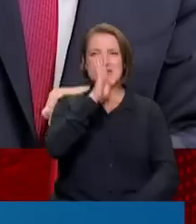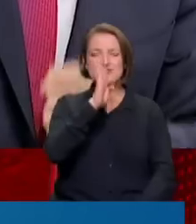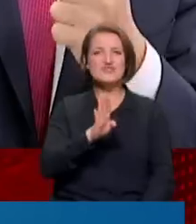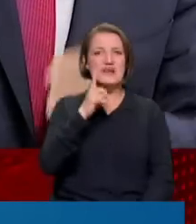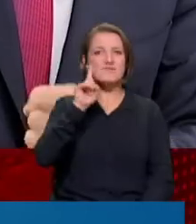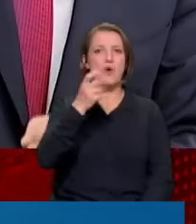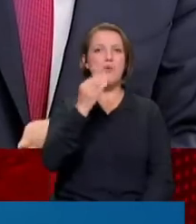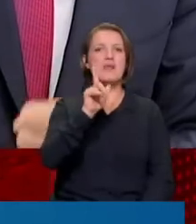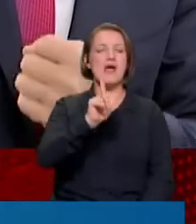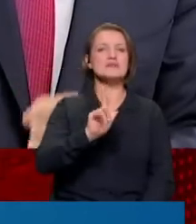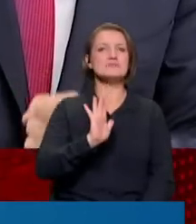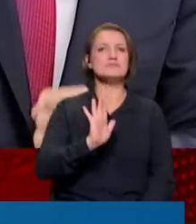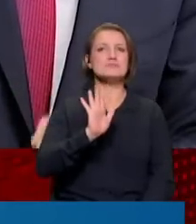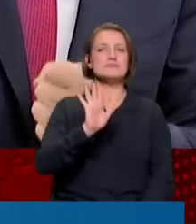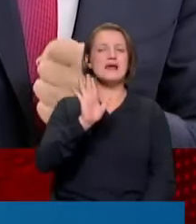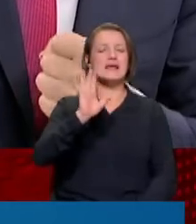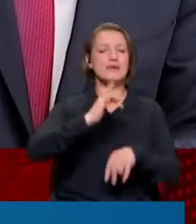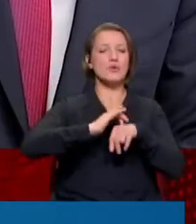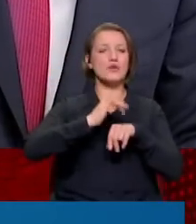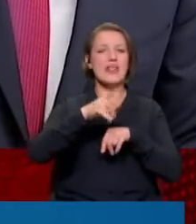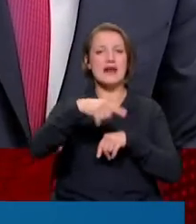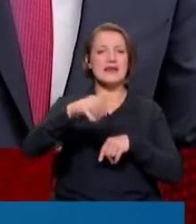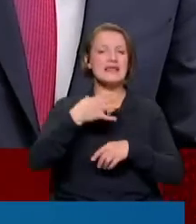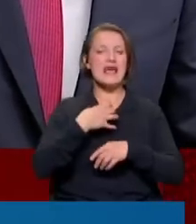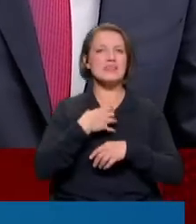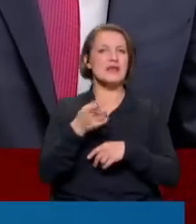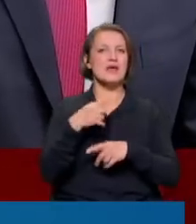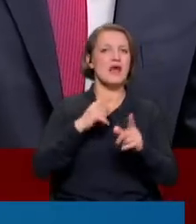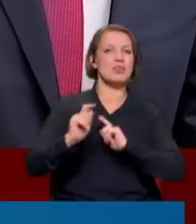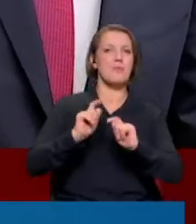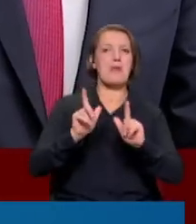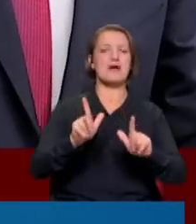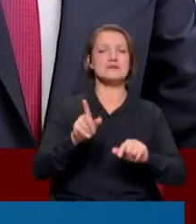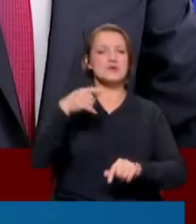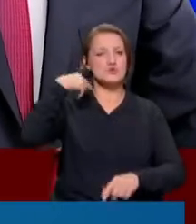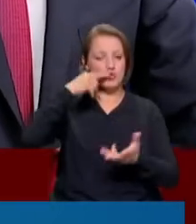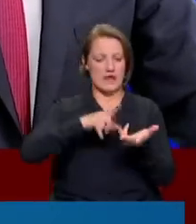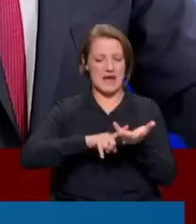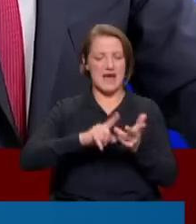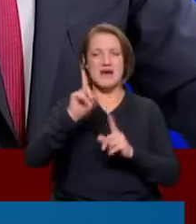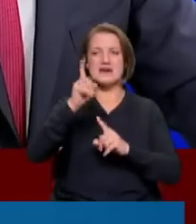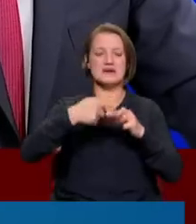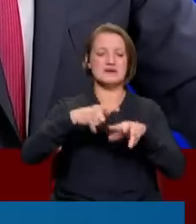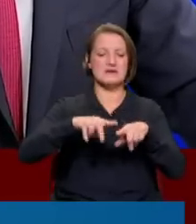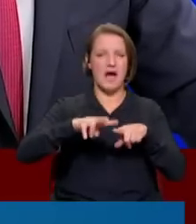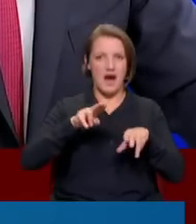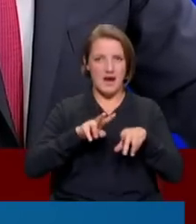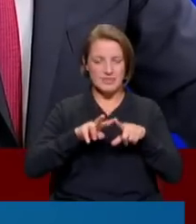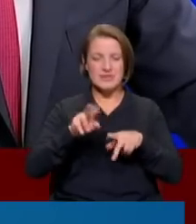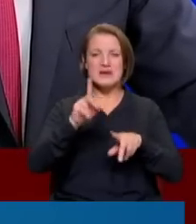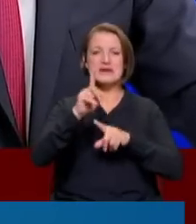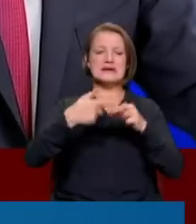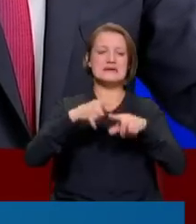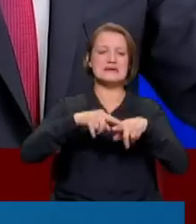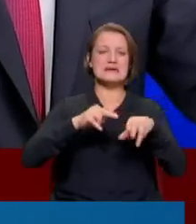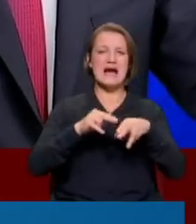varmalı ve bölge ülkeleri aralarında ittifaklara gitmelidir neden Suriye Irak ve İran'ın sınırlarının değişmesi